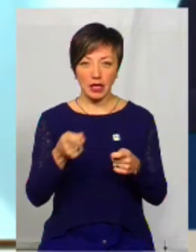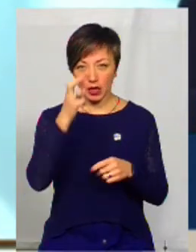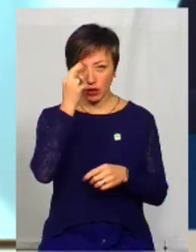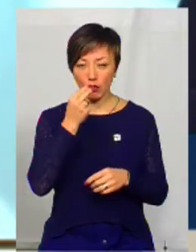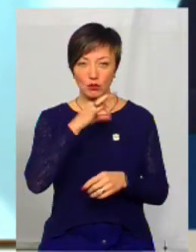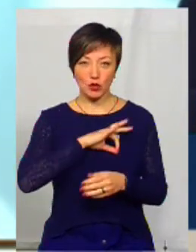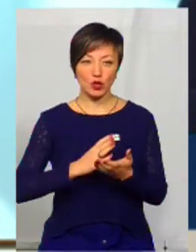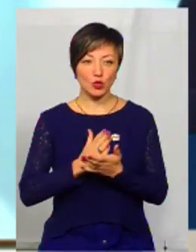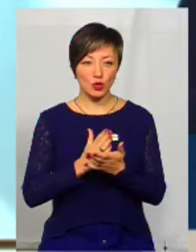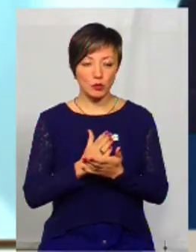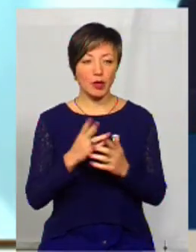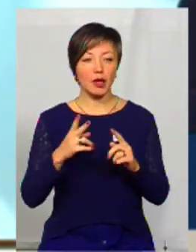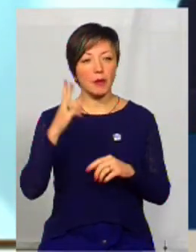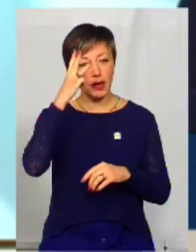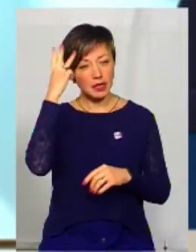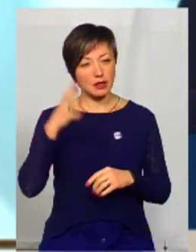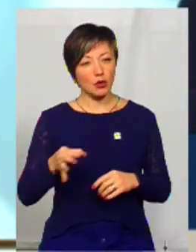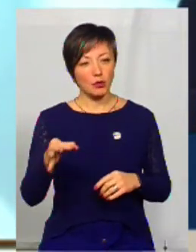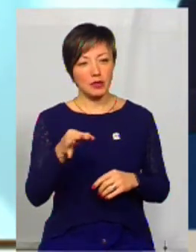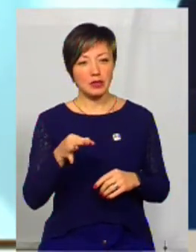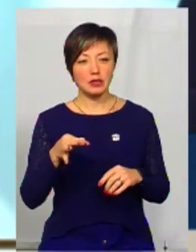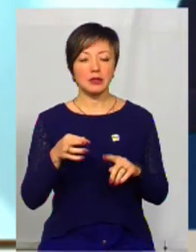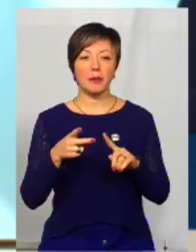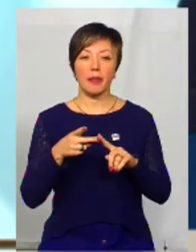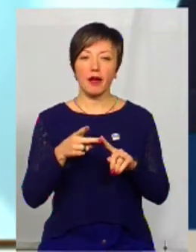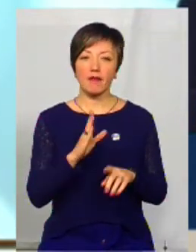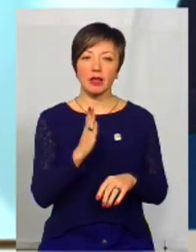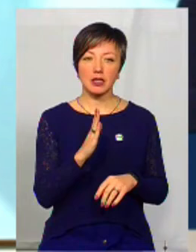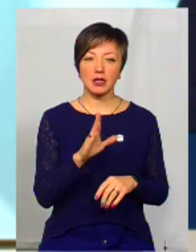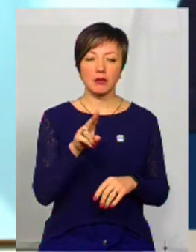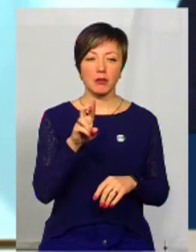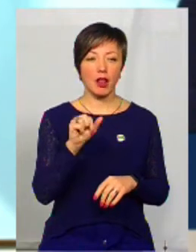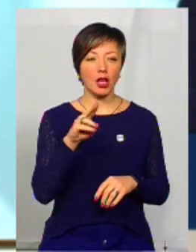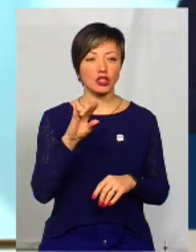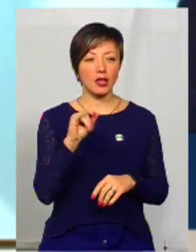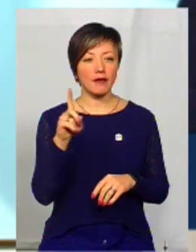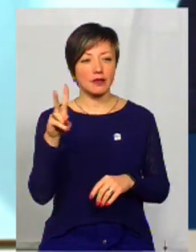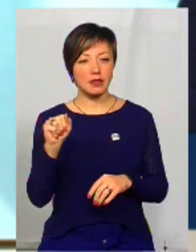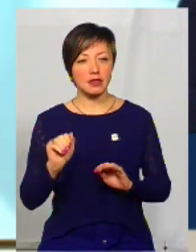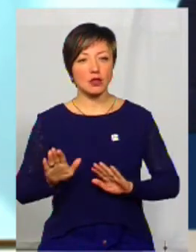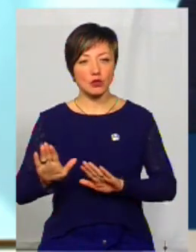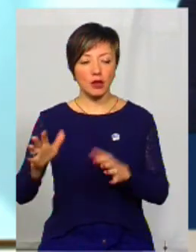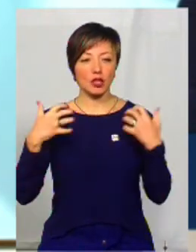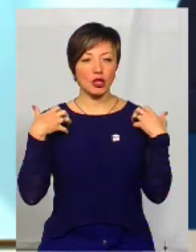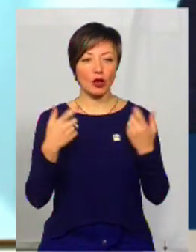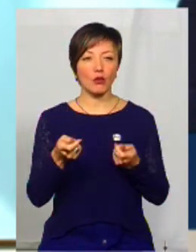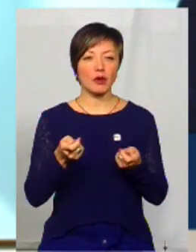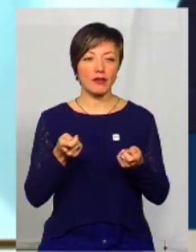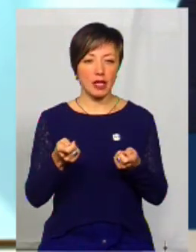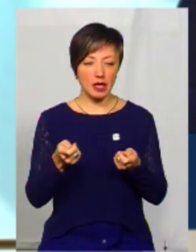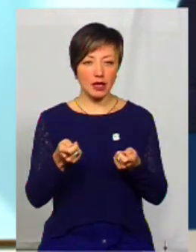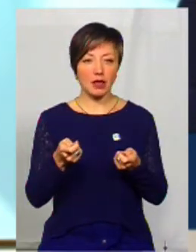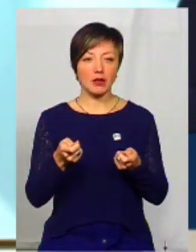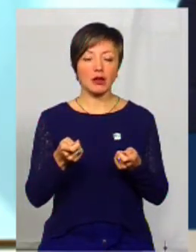управління Держпродспоживслужби у Хмельницькій області та Валентиною Блажеєвською, заступницею начальника